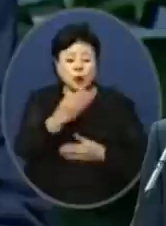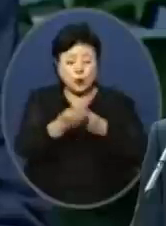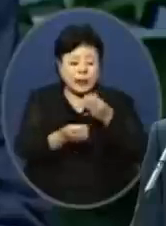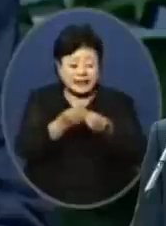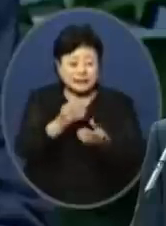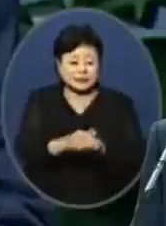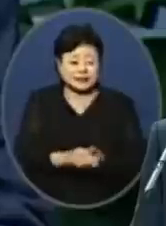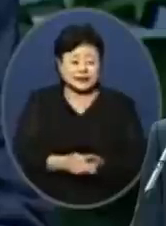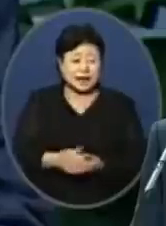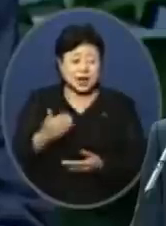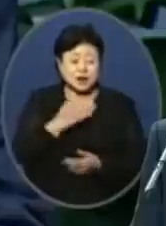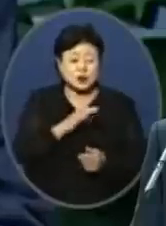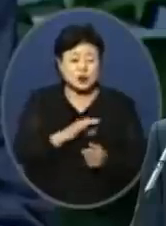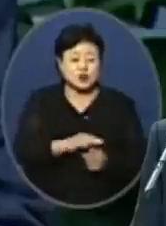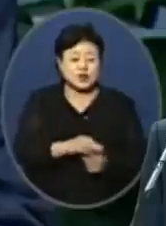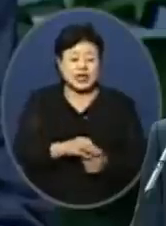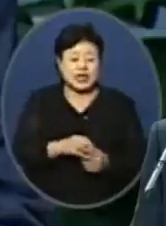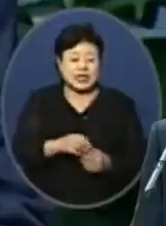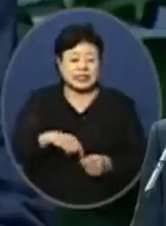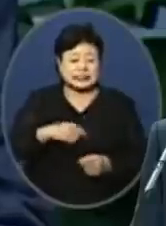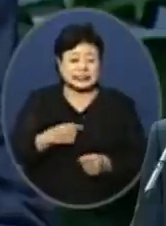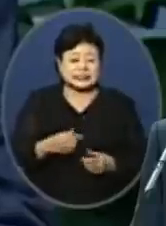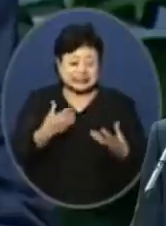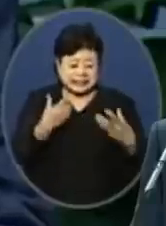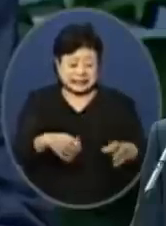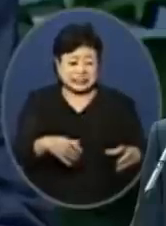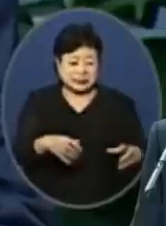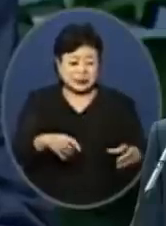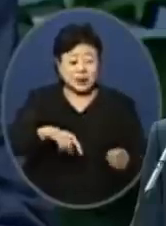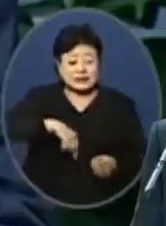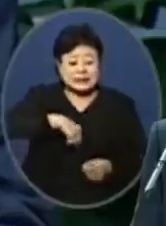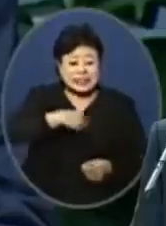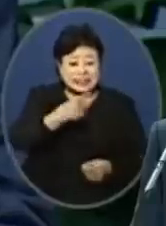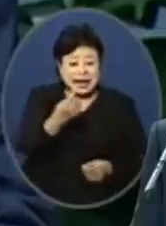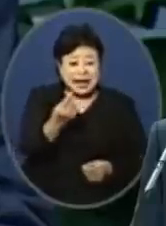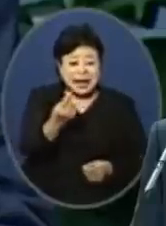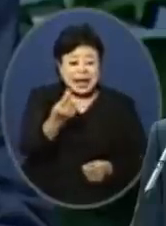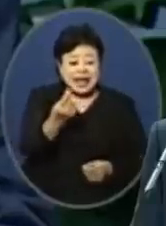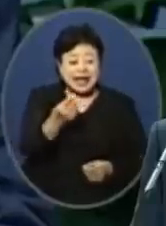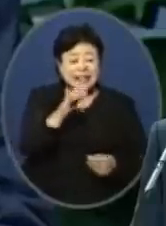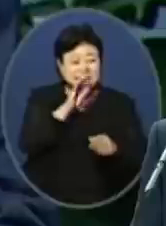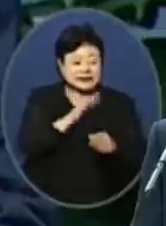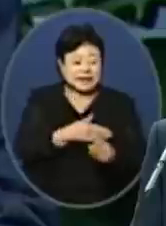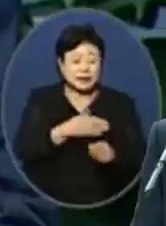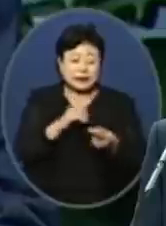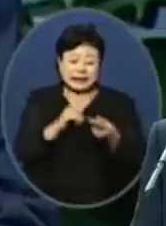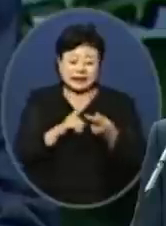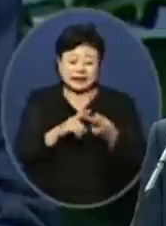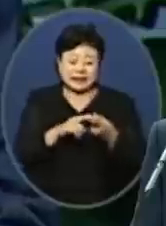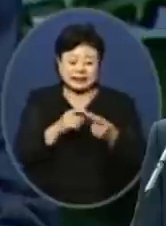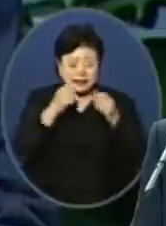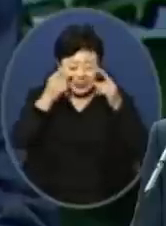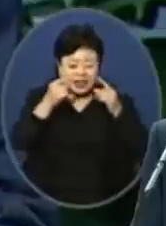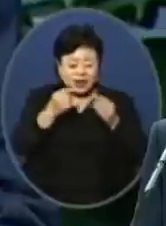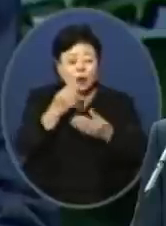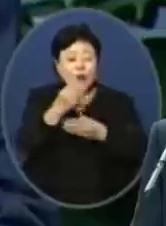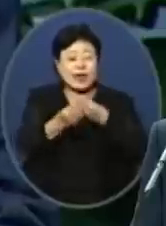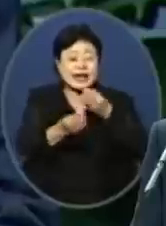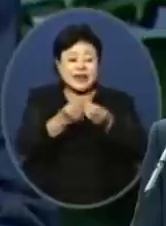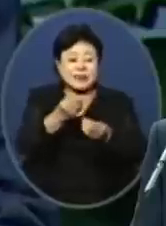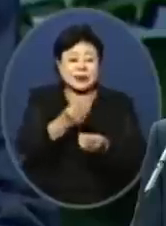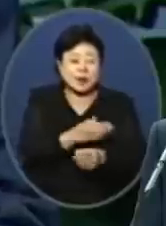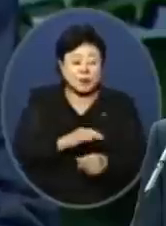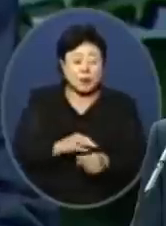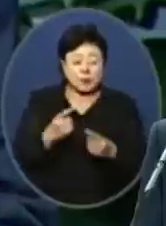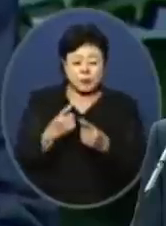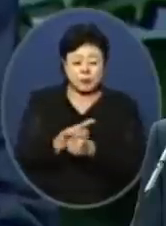회개했습니다. 육의 자아를 깨뜨리기 시작한 것입니다. 자기가 잘못한 것을 깨닫고 회개하면